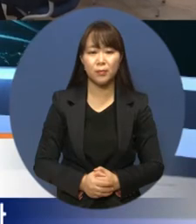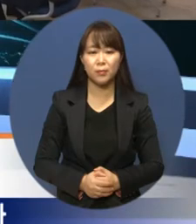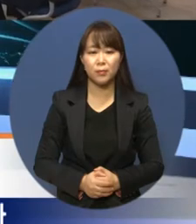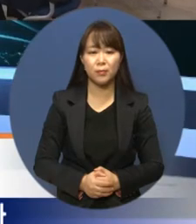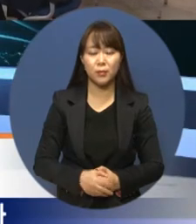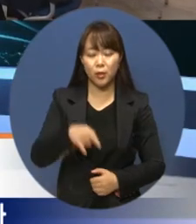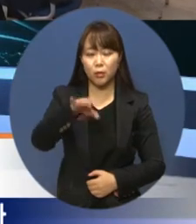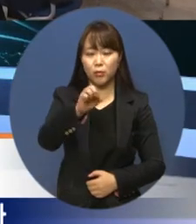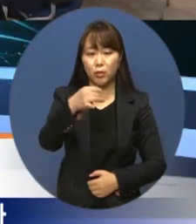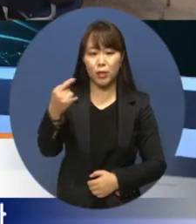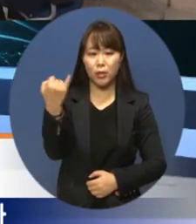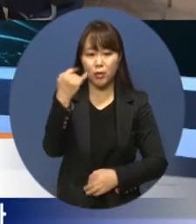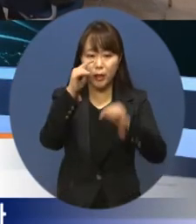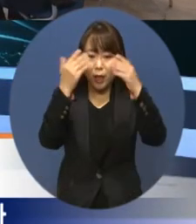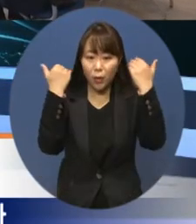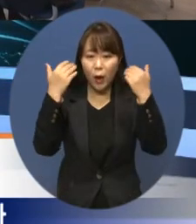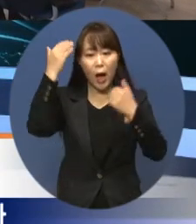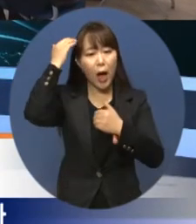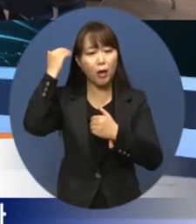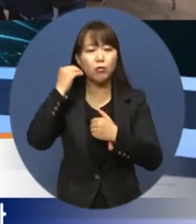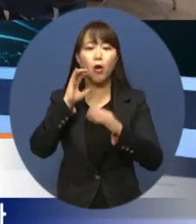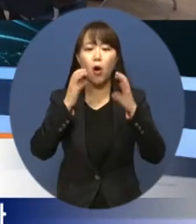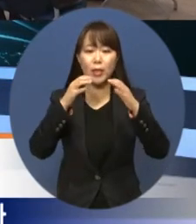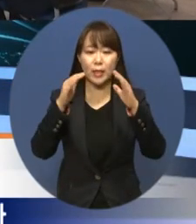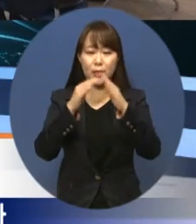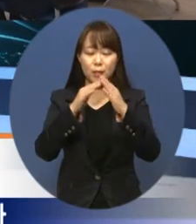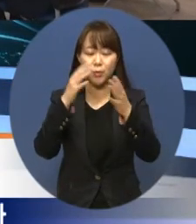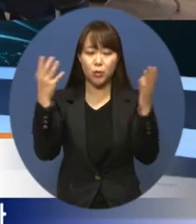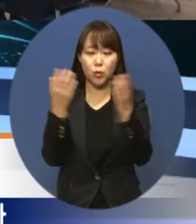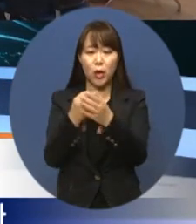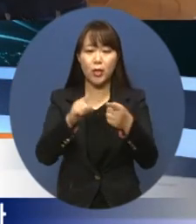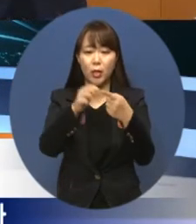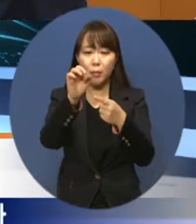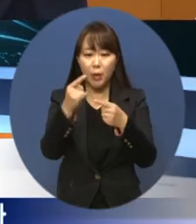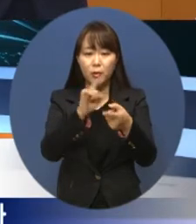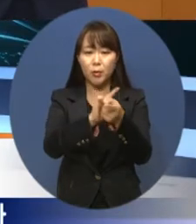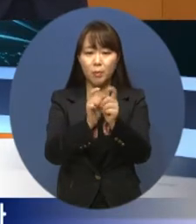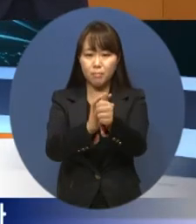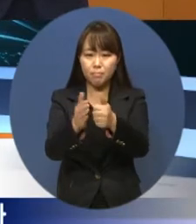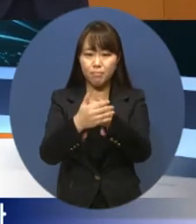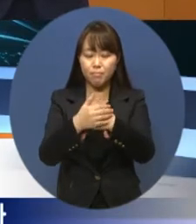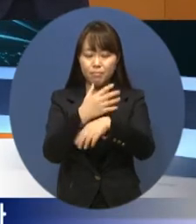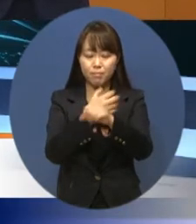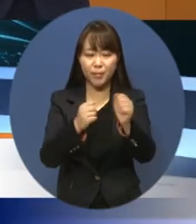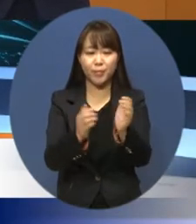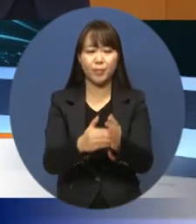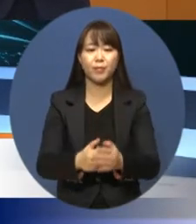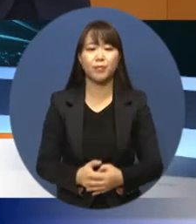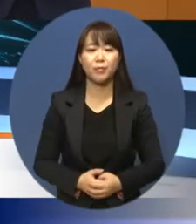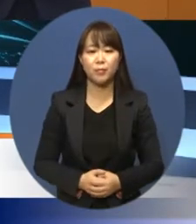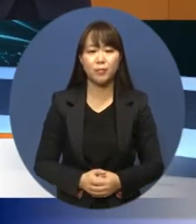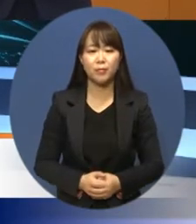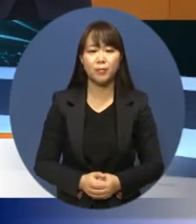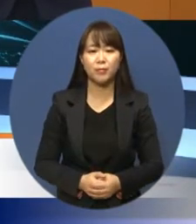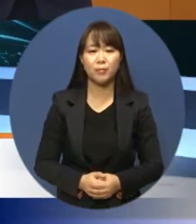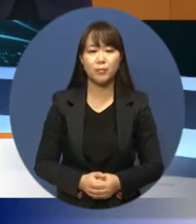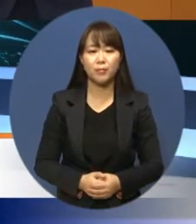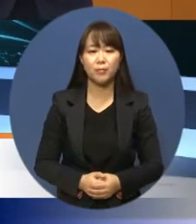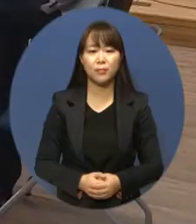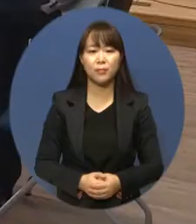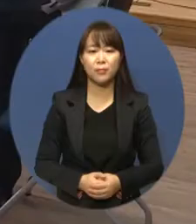숭이 여자대학교와 한국어린이집 총연합회가 산학협력에 손을 맞잡았습니다. 보도에 이가현